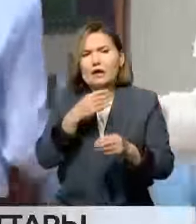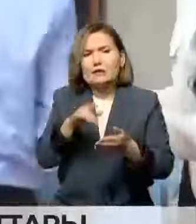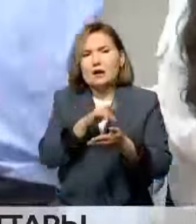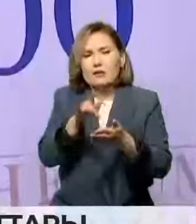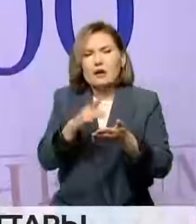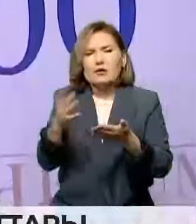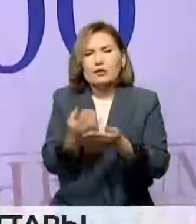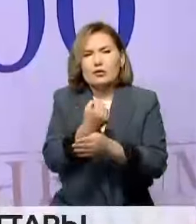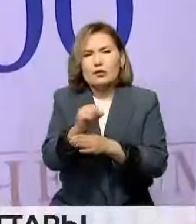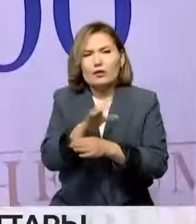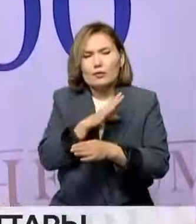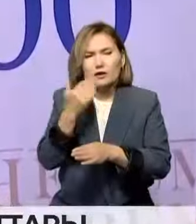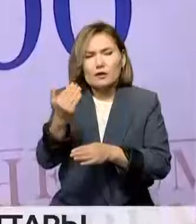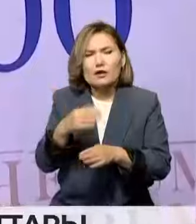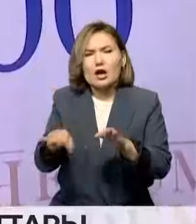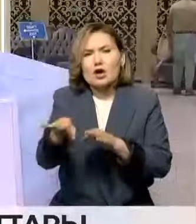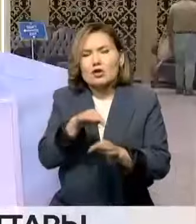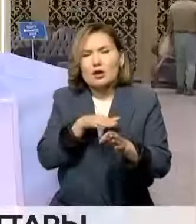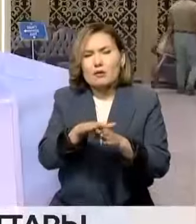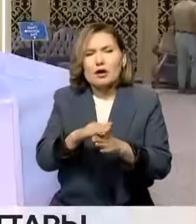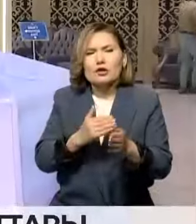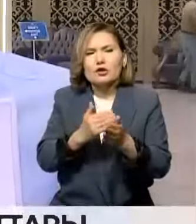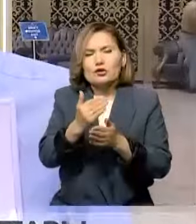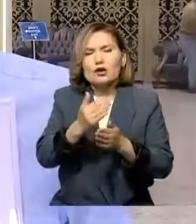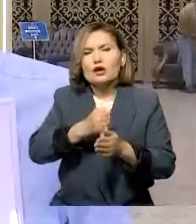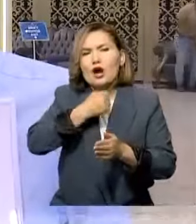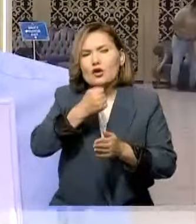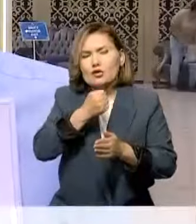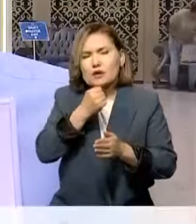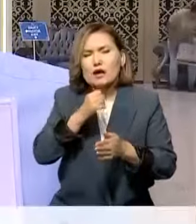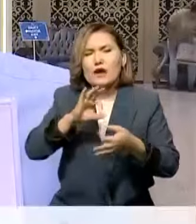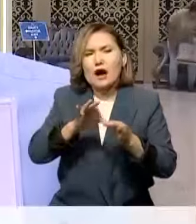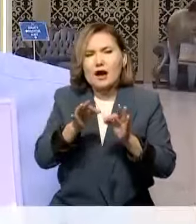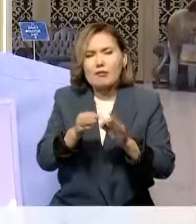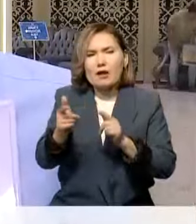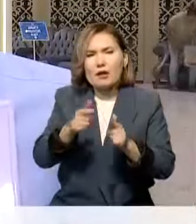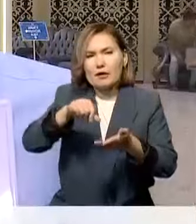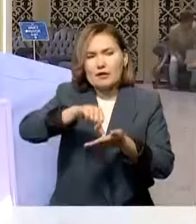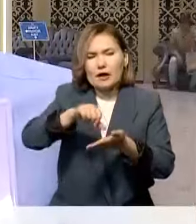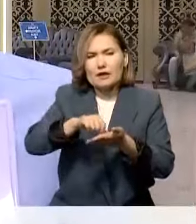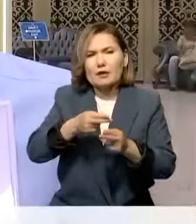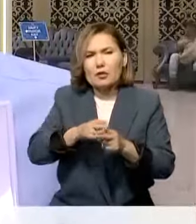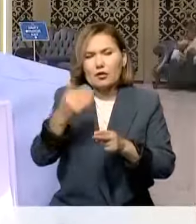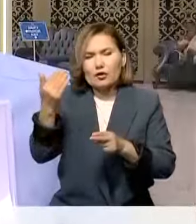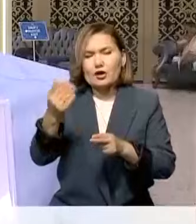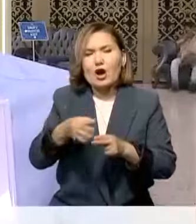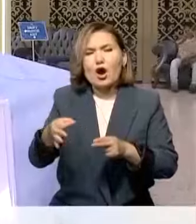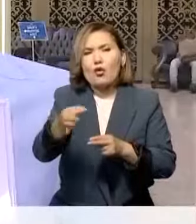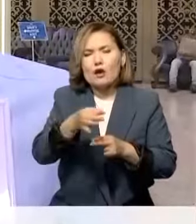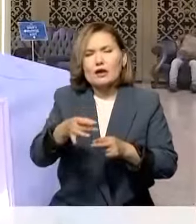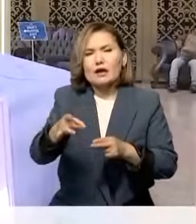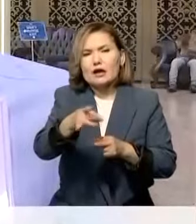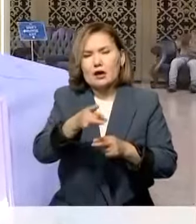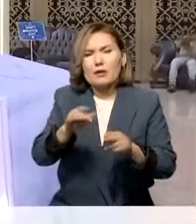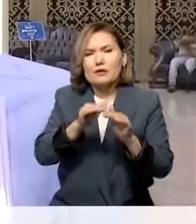жобасын лайық деп тапты. Жоба бойынша жоғары сынып оқушылары кіші сыныптарда олимпиадаларға дайындау арқылы осындай олардың облыстық немесе